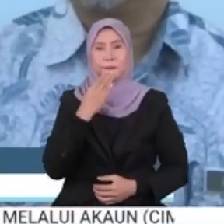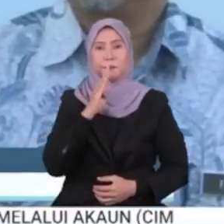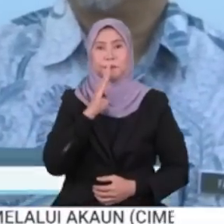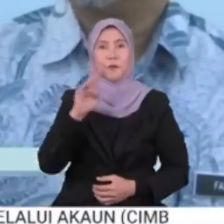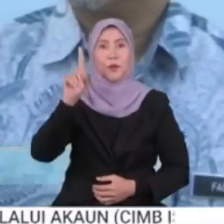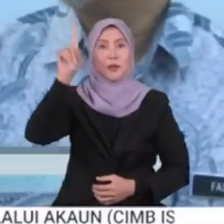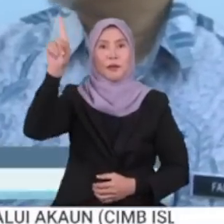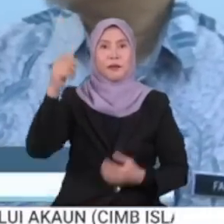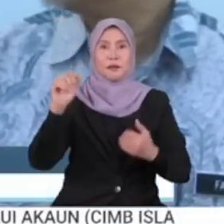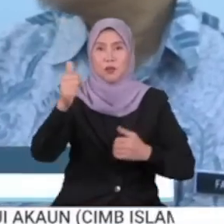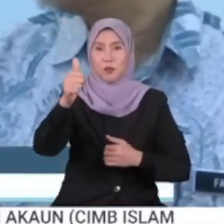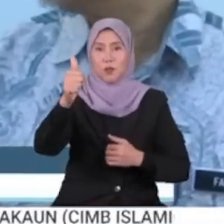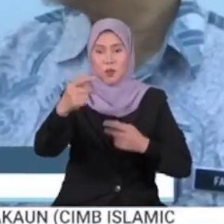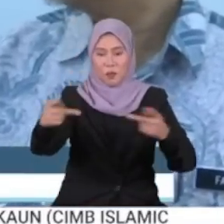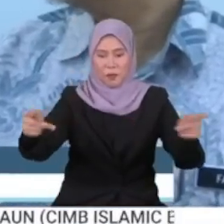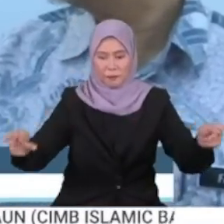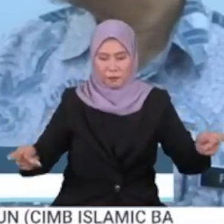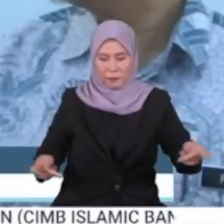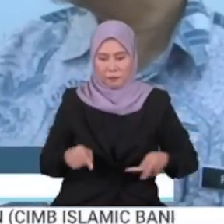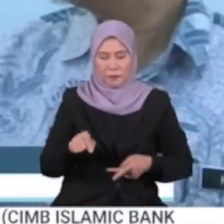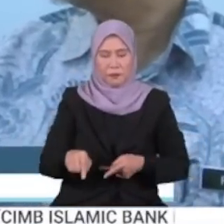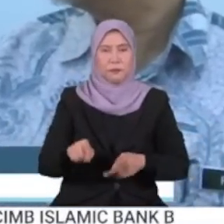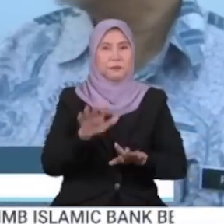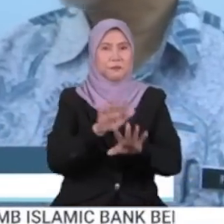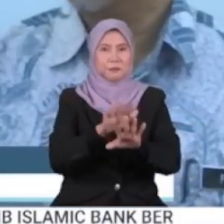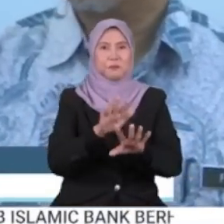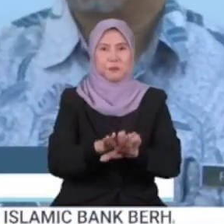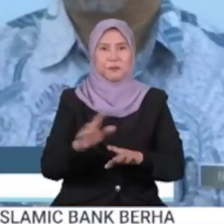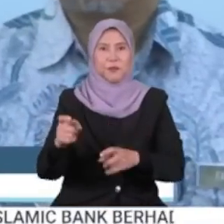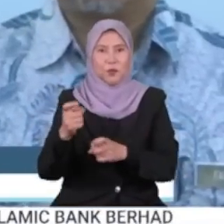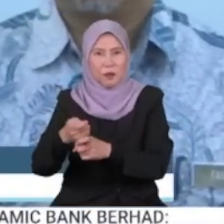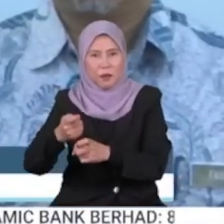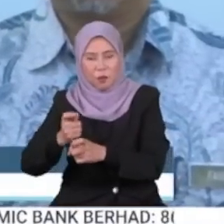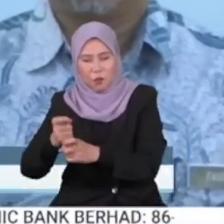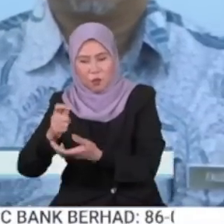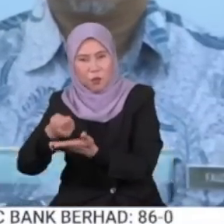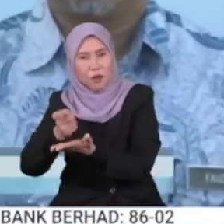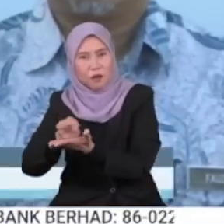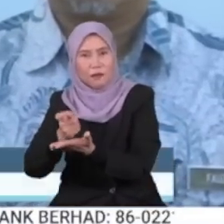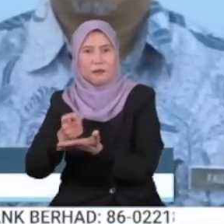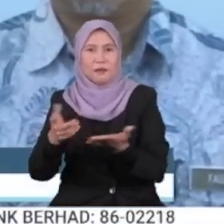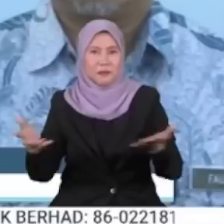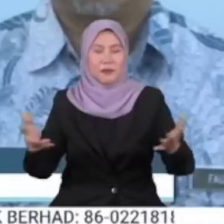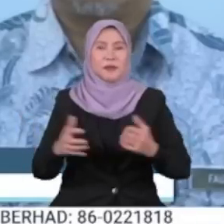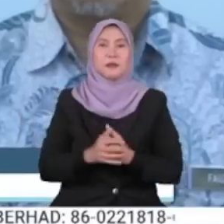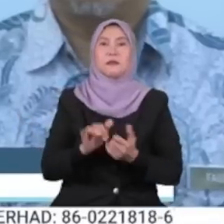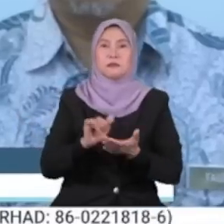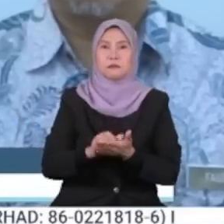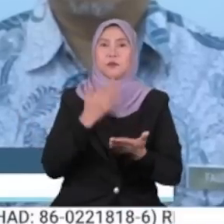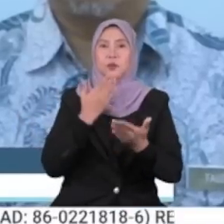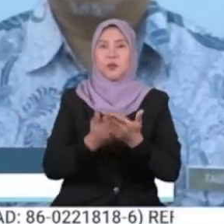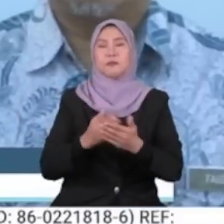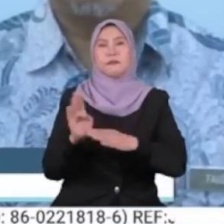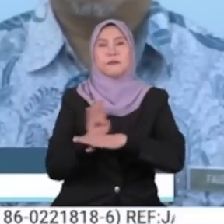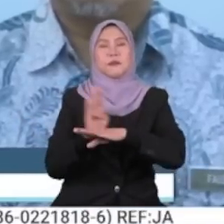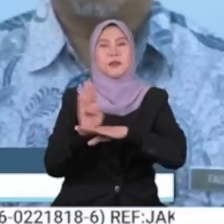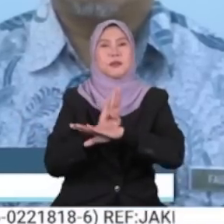Alhamdulillah, saya tengok 10 kolam ini semua aktif dan ianya merupakan salah satu cabang perniagaan di